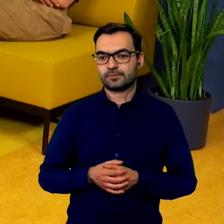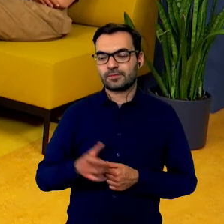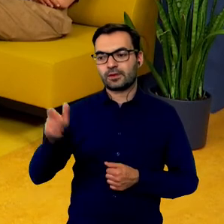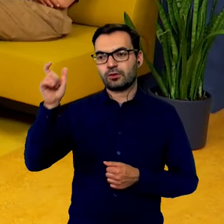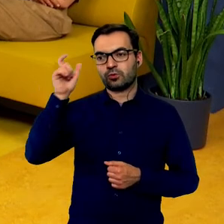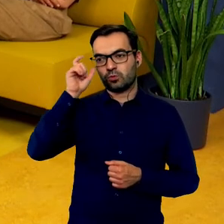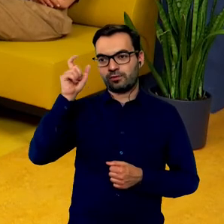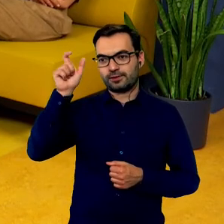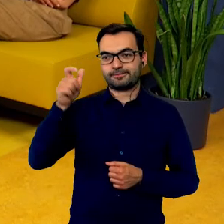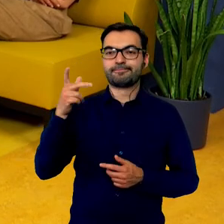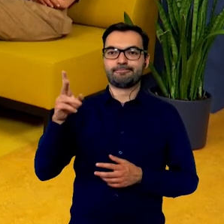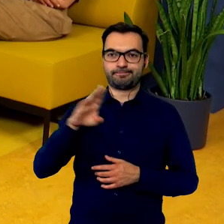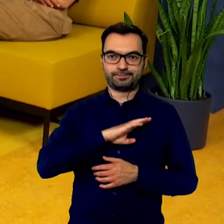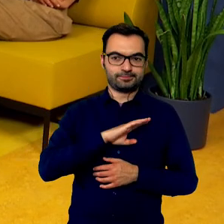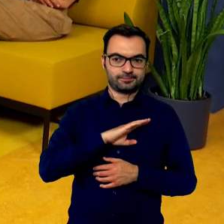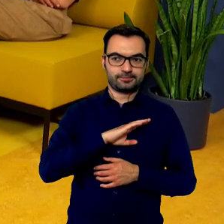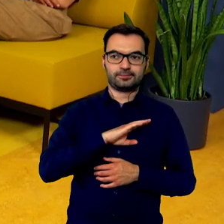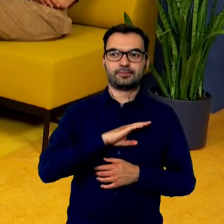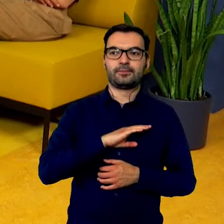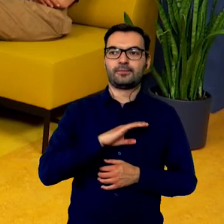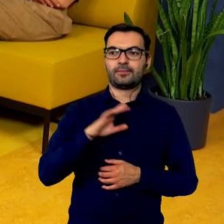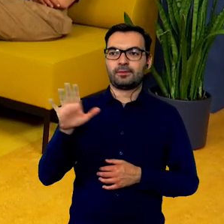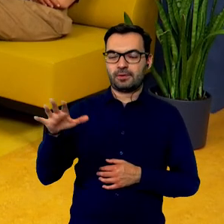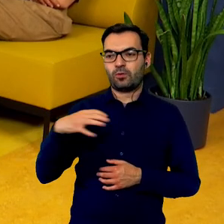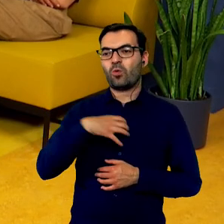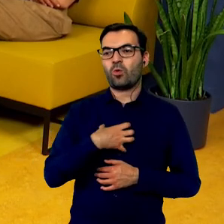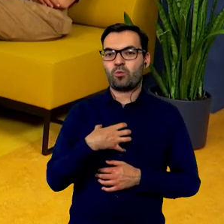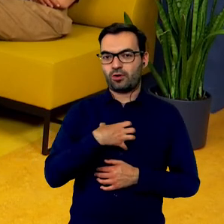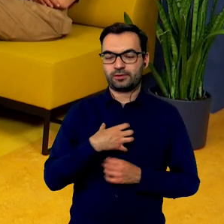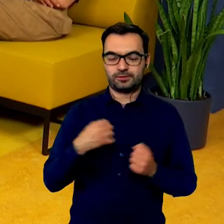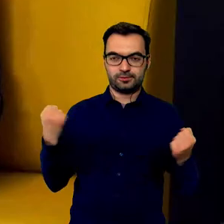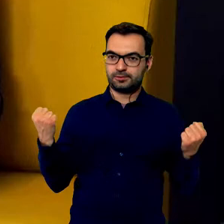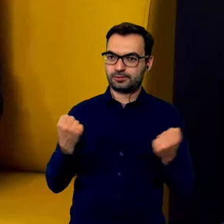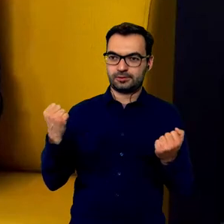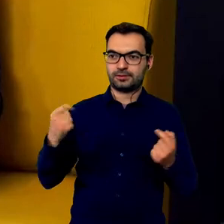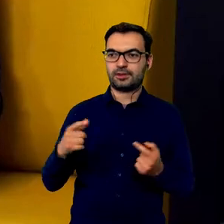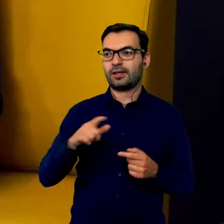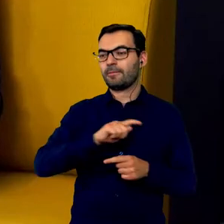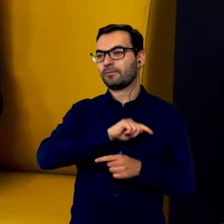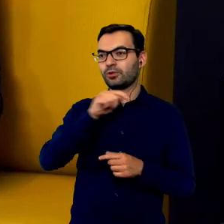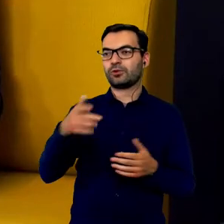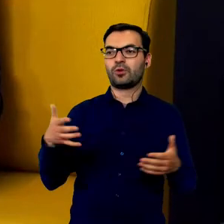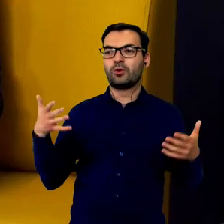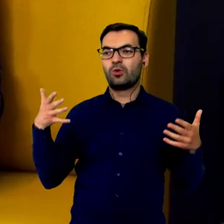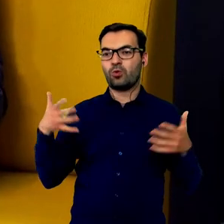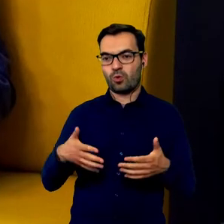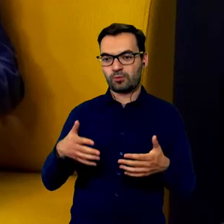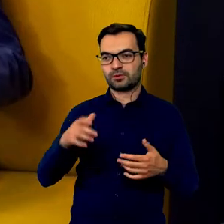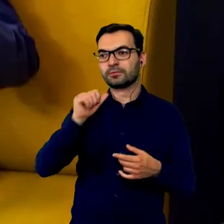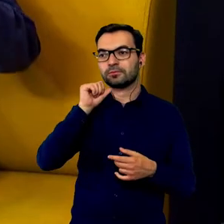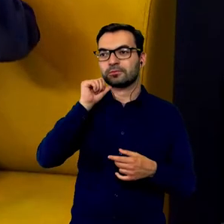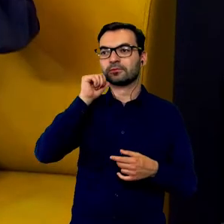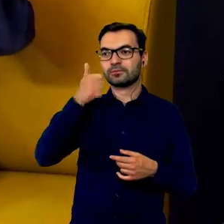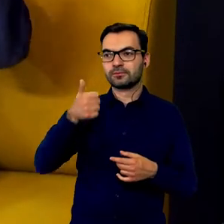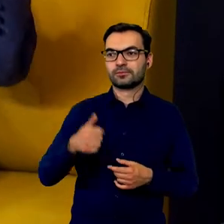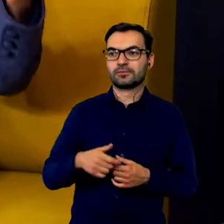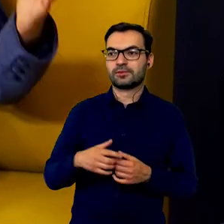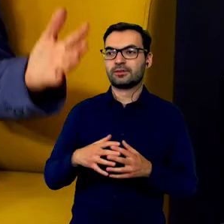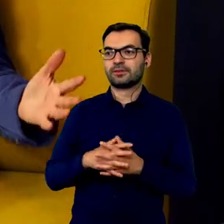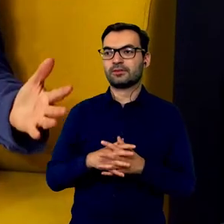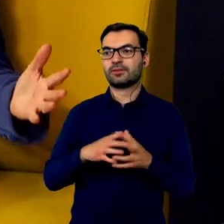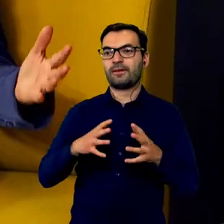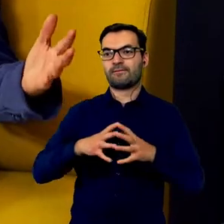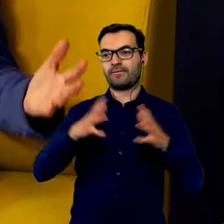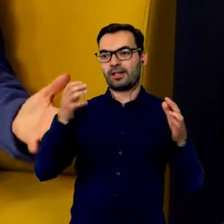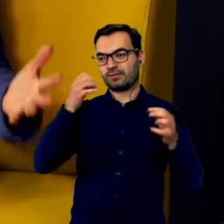człowiek, który zginął, miał poczucie humoru olbrzymie i przychodzą na grób następnego dnia, a